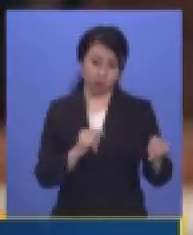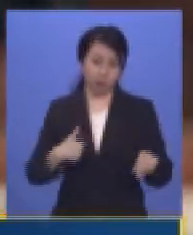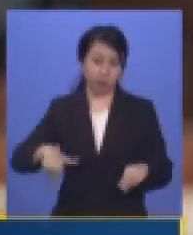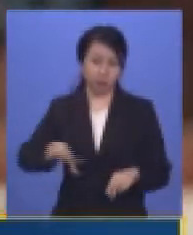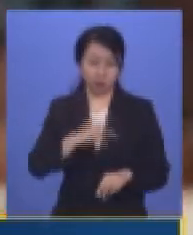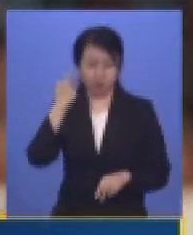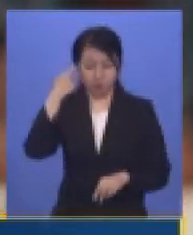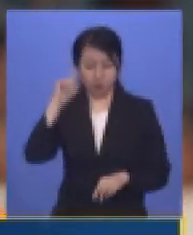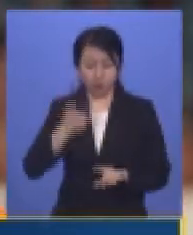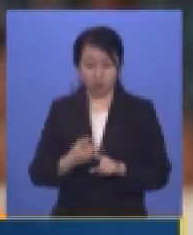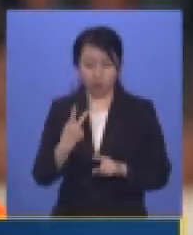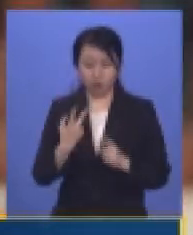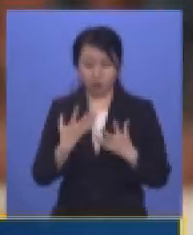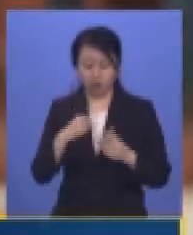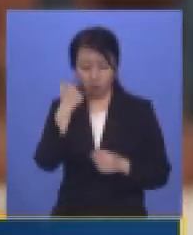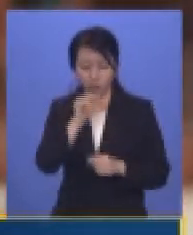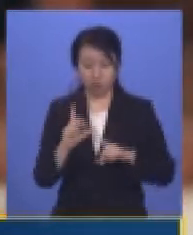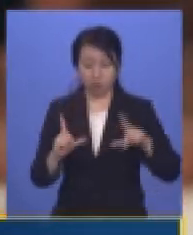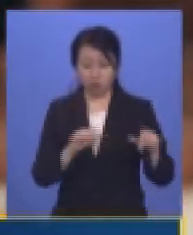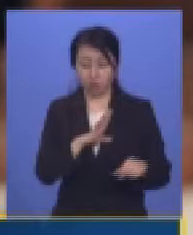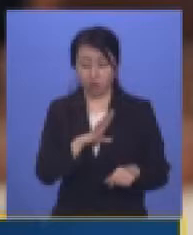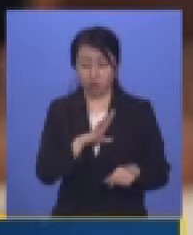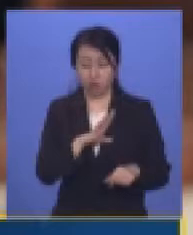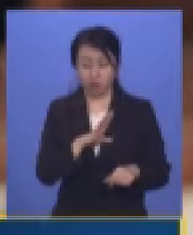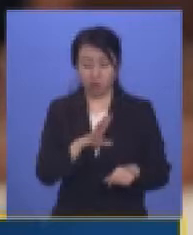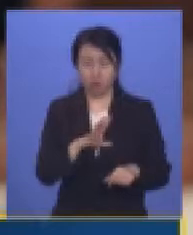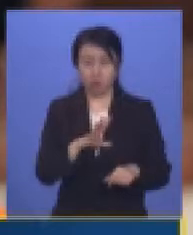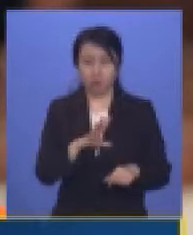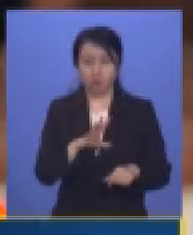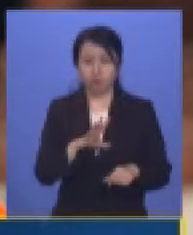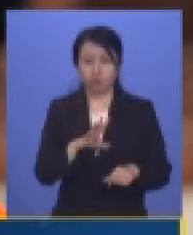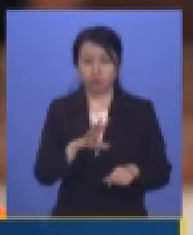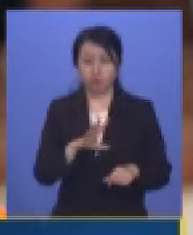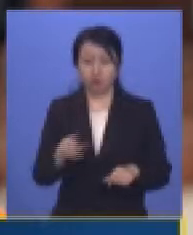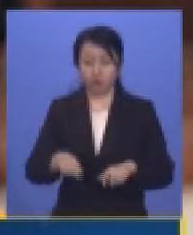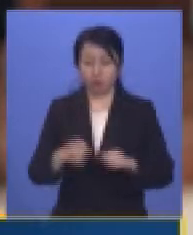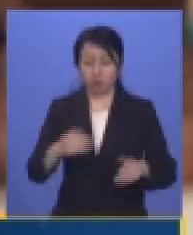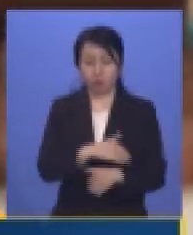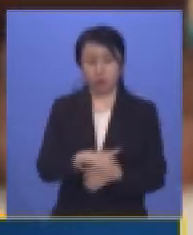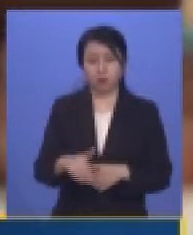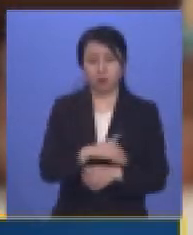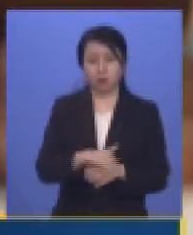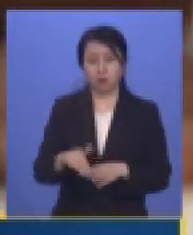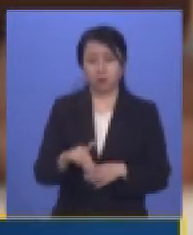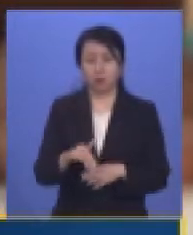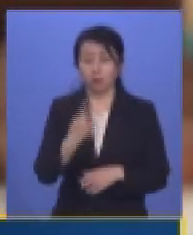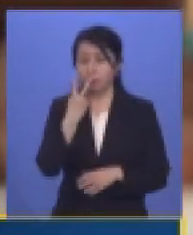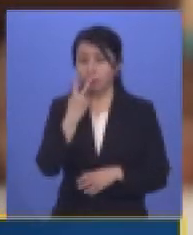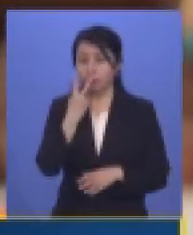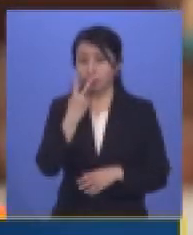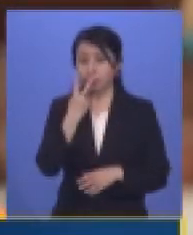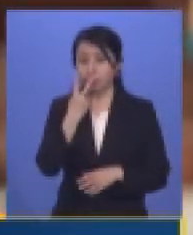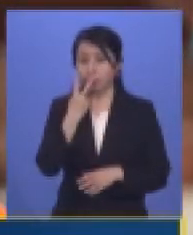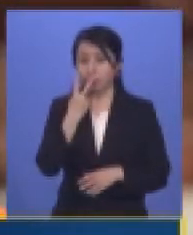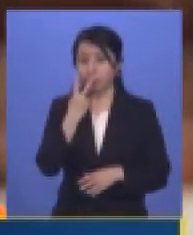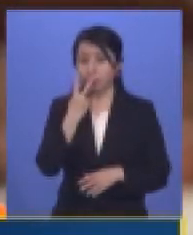что за эти 2 года практически никуда не выезжали. И после того, как открылись границы, и несмотря на то, вернее,